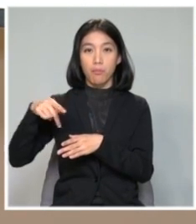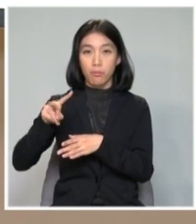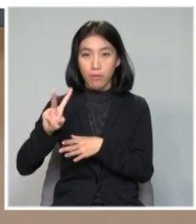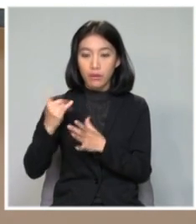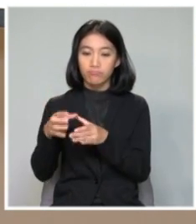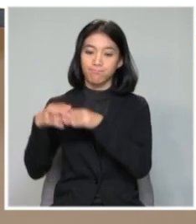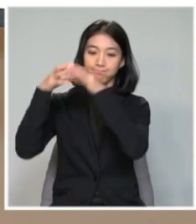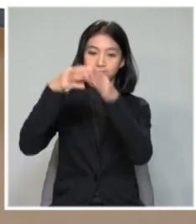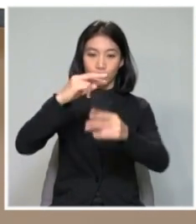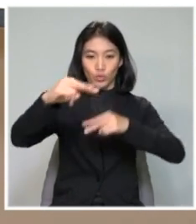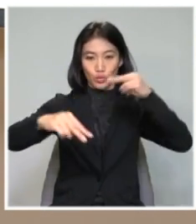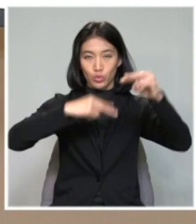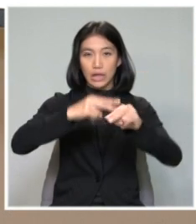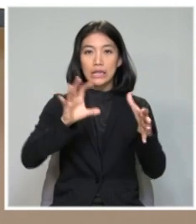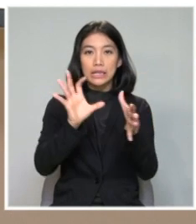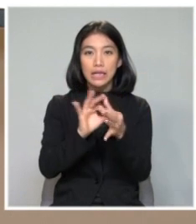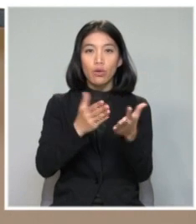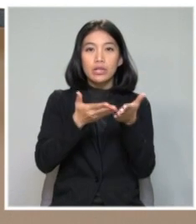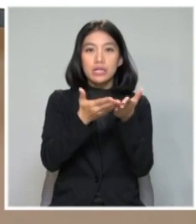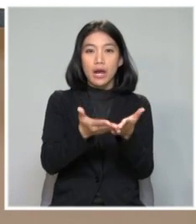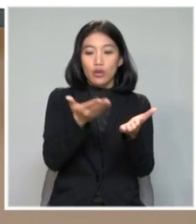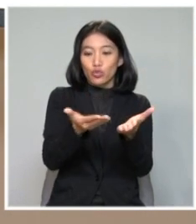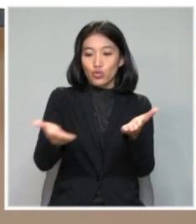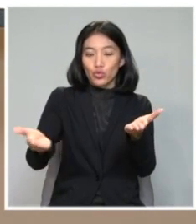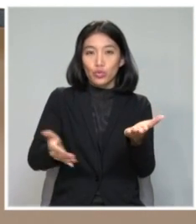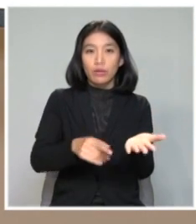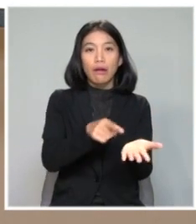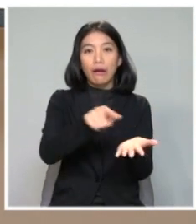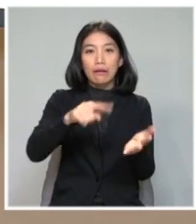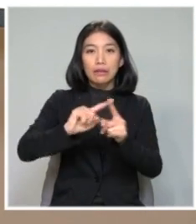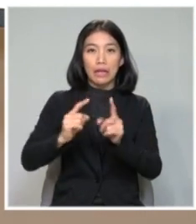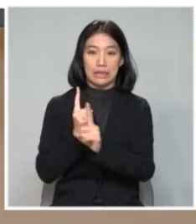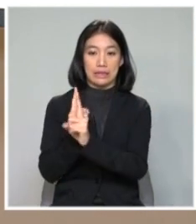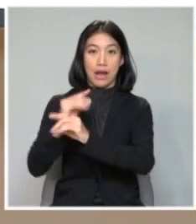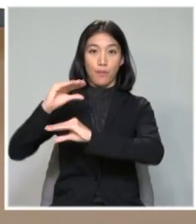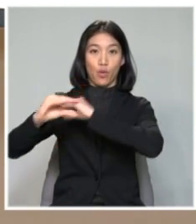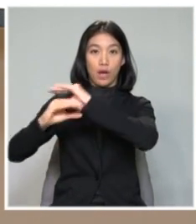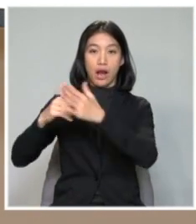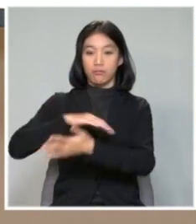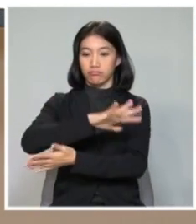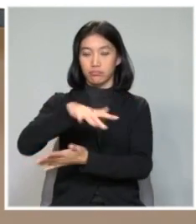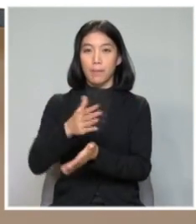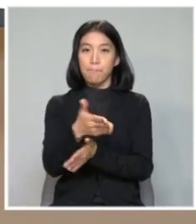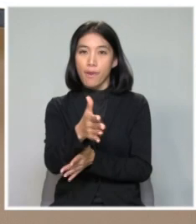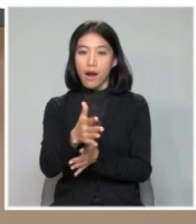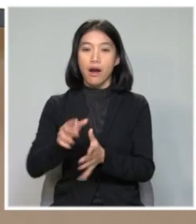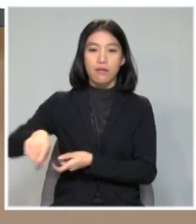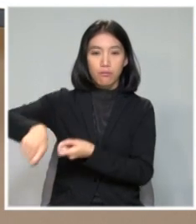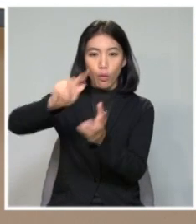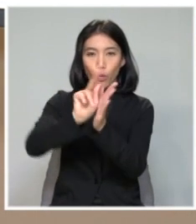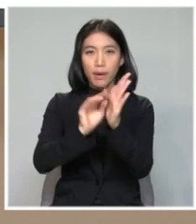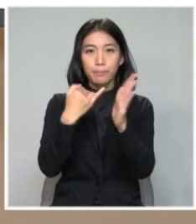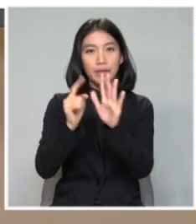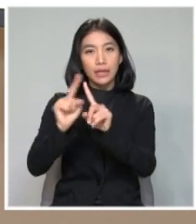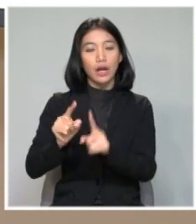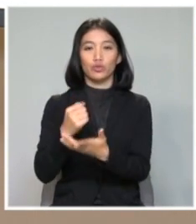ความเรียบร้อยของท่าเทียบเรือประมงตามโครงการย่ำเท้าเข้าท่าเพื่อเก็บรวบรวมข้อมูลของท่าเทียบเรือ